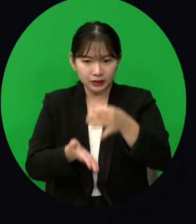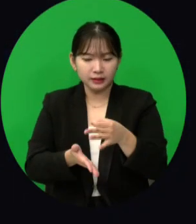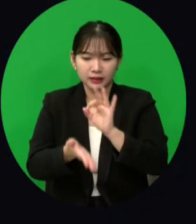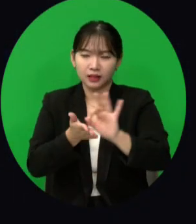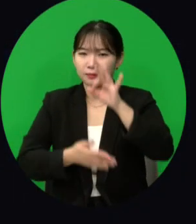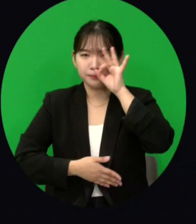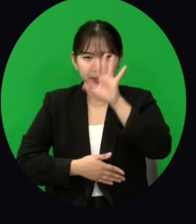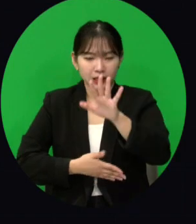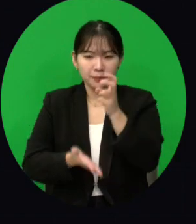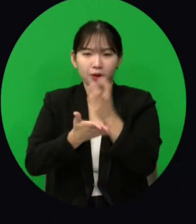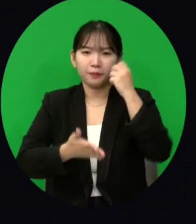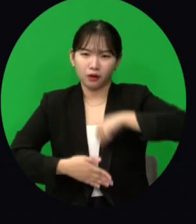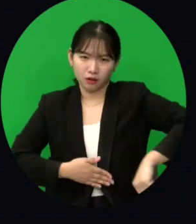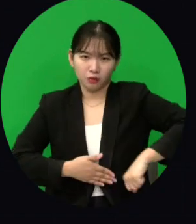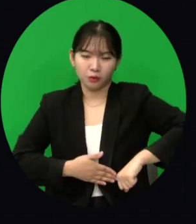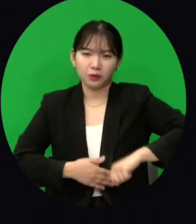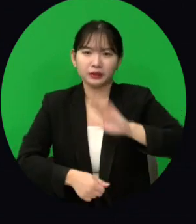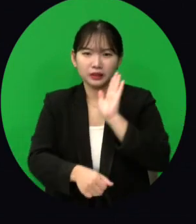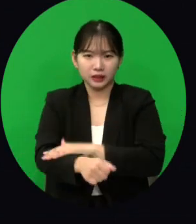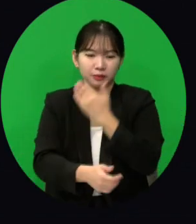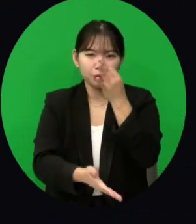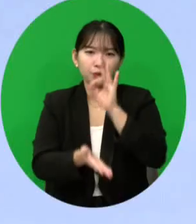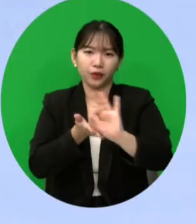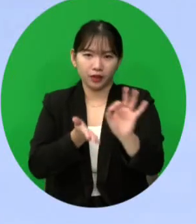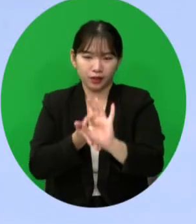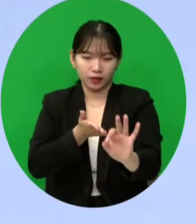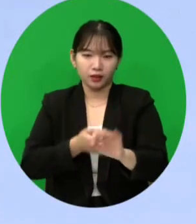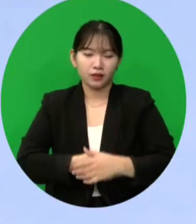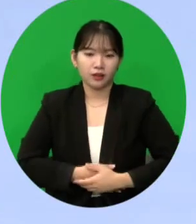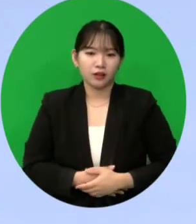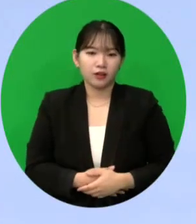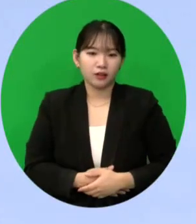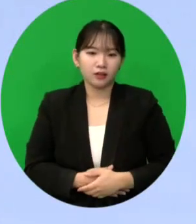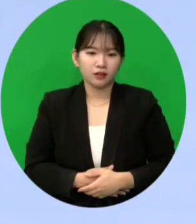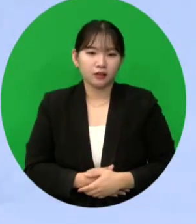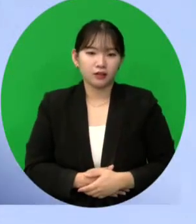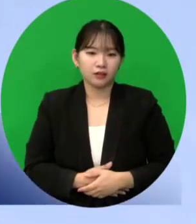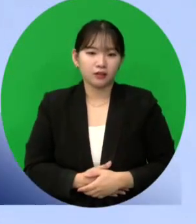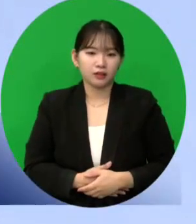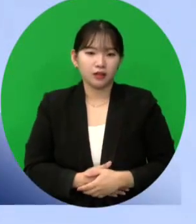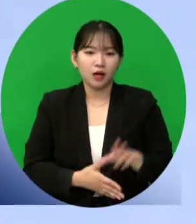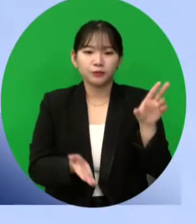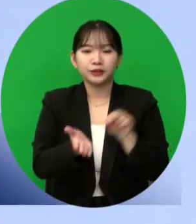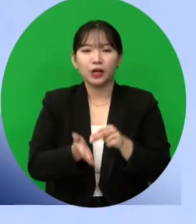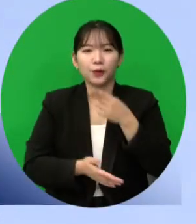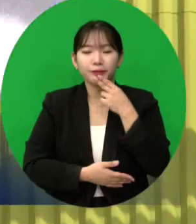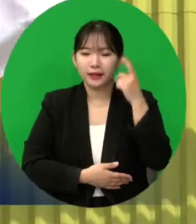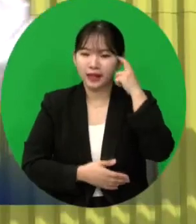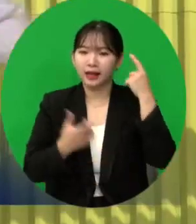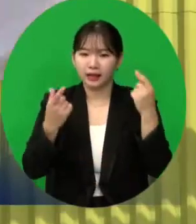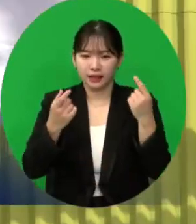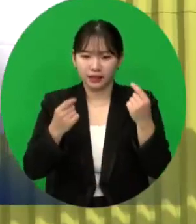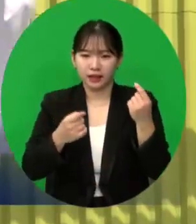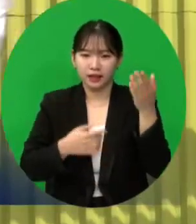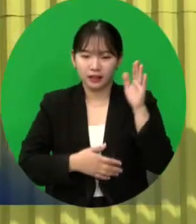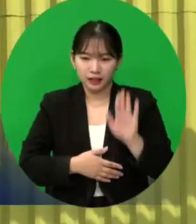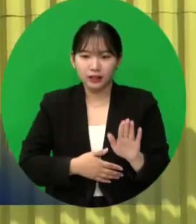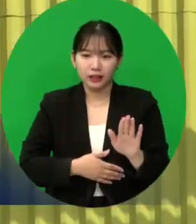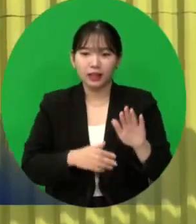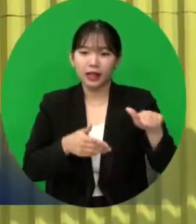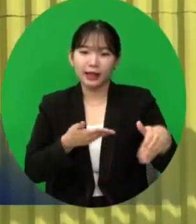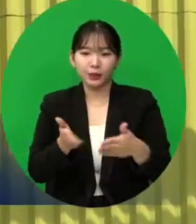어기고 부적정하게 보조금을 집행한 겁니다. 근데 이제 없다라고 생각을 한 것 같아요. 근데 이제 저희가 이제